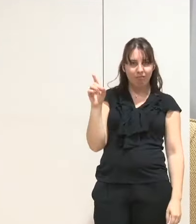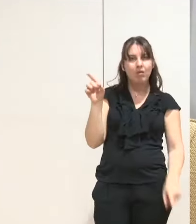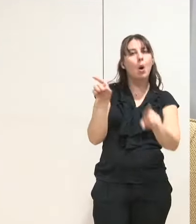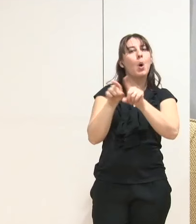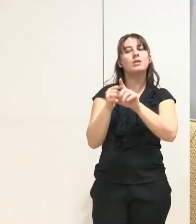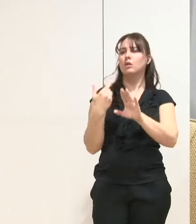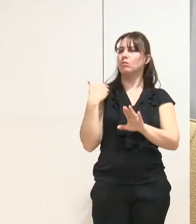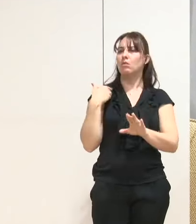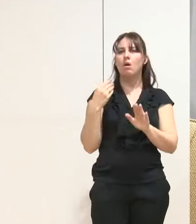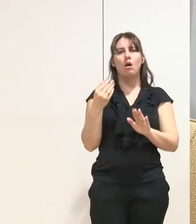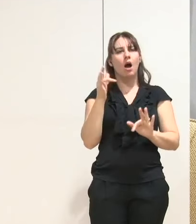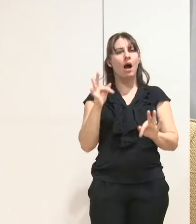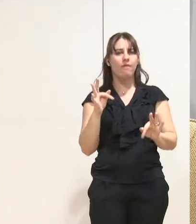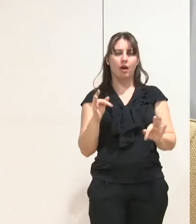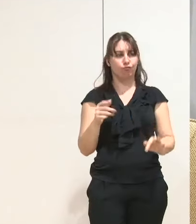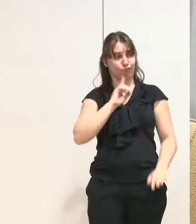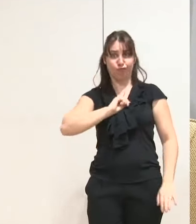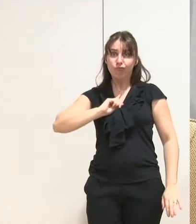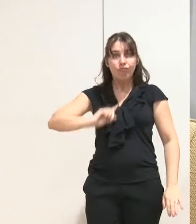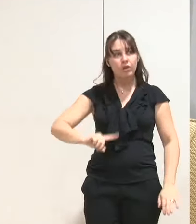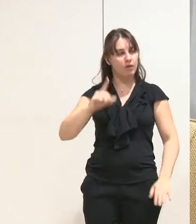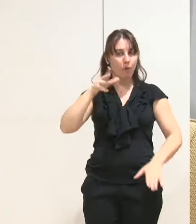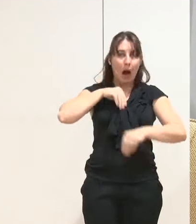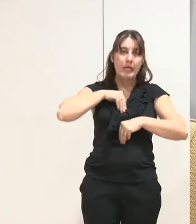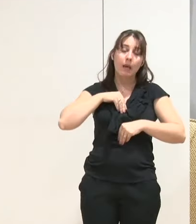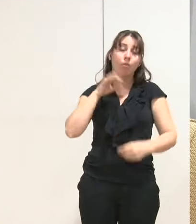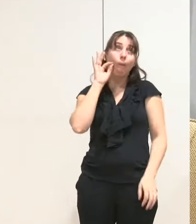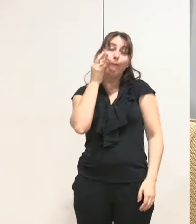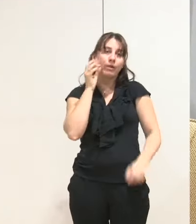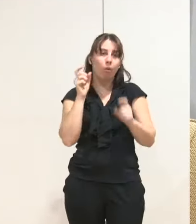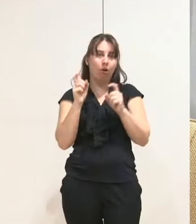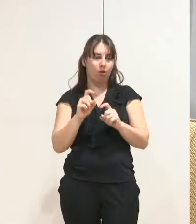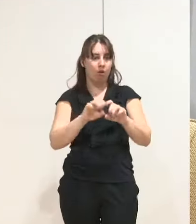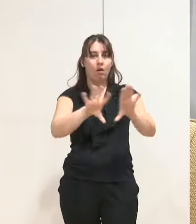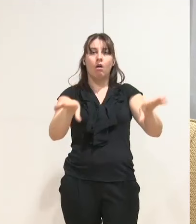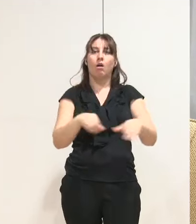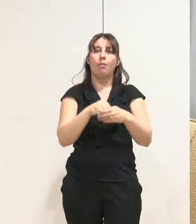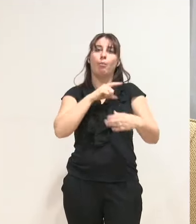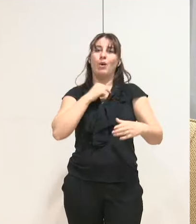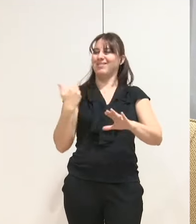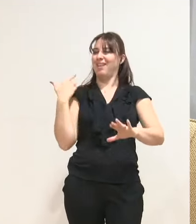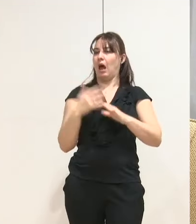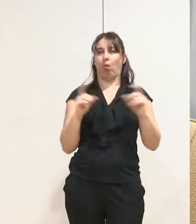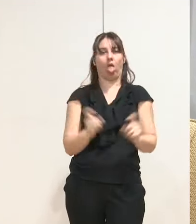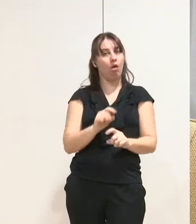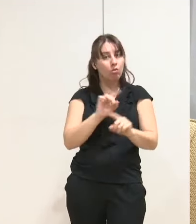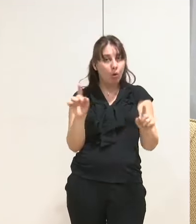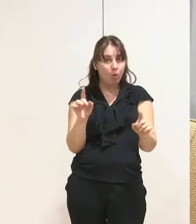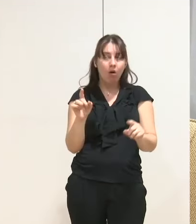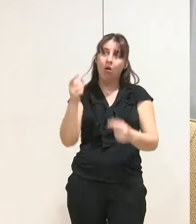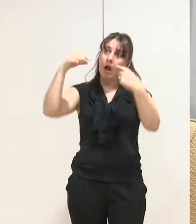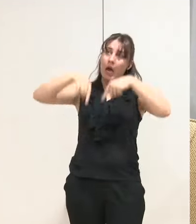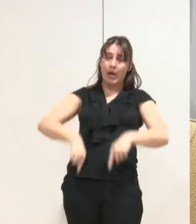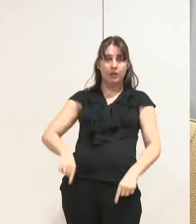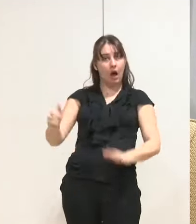comme vous avez dit le l'augmentation qui n'est quand même pas phénoménale du nombre de conseill municipaux lors du dernier mandat ce n'est pas non plus